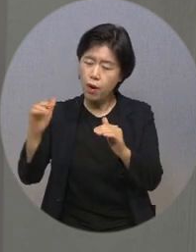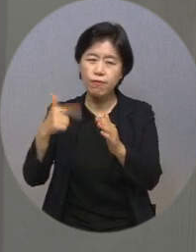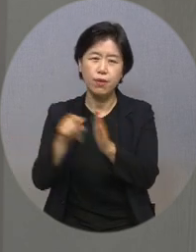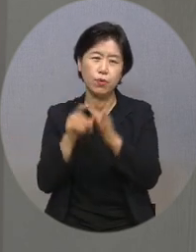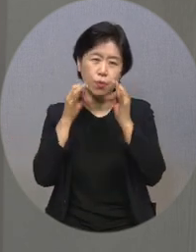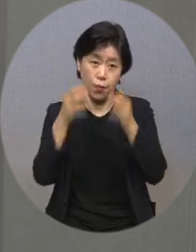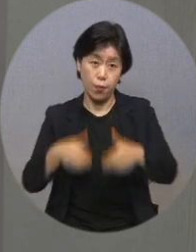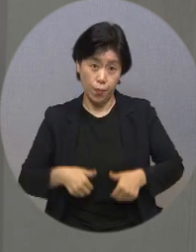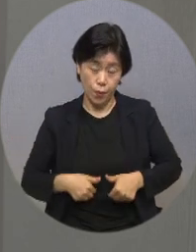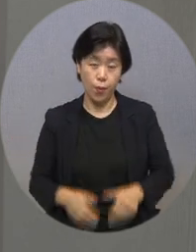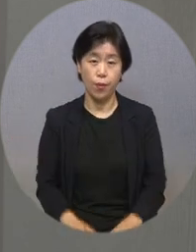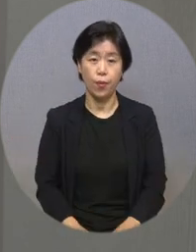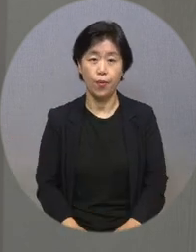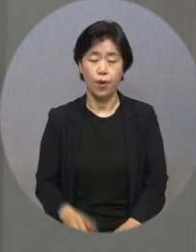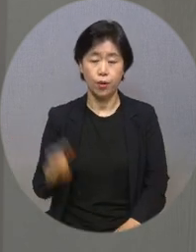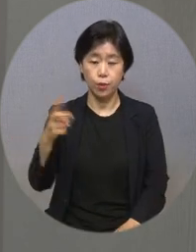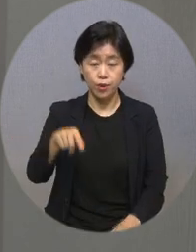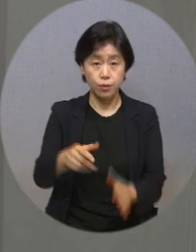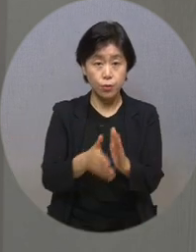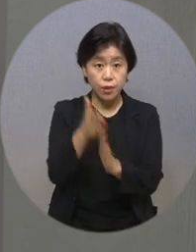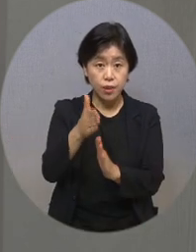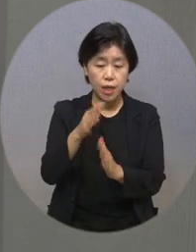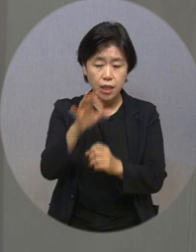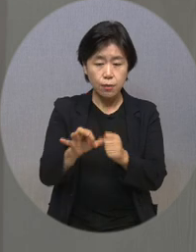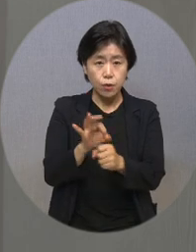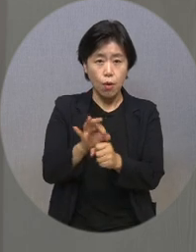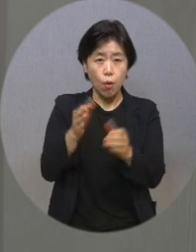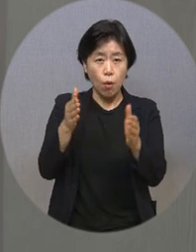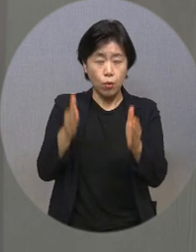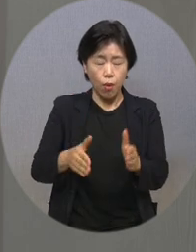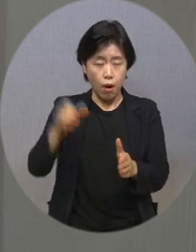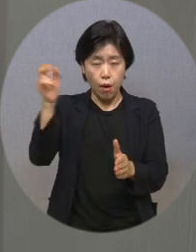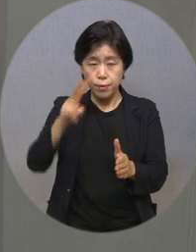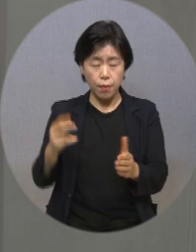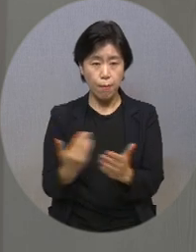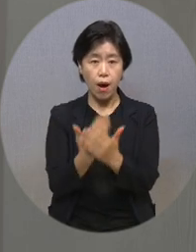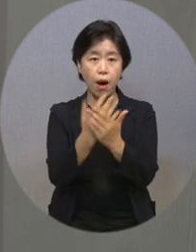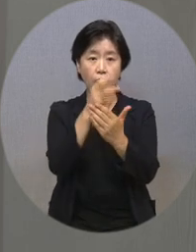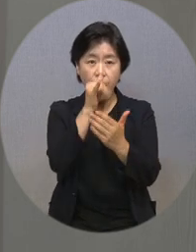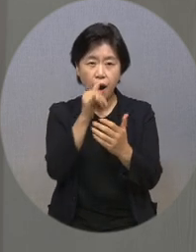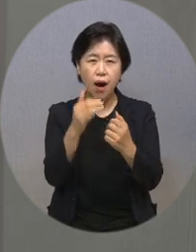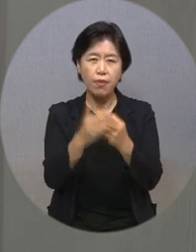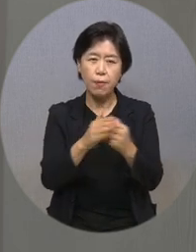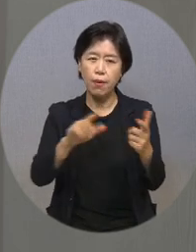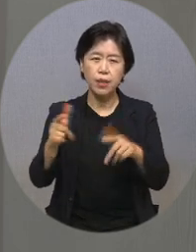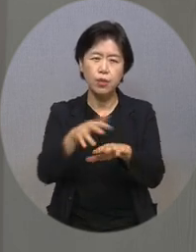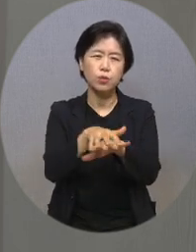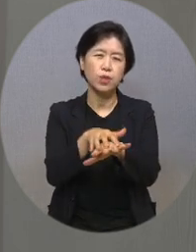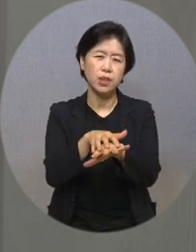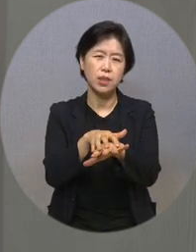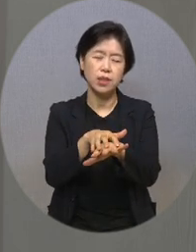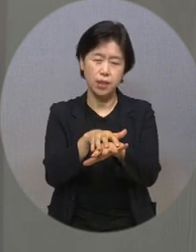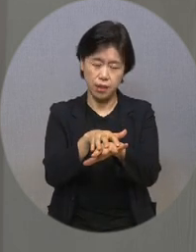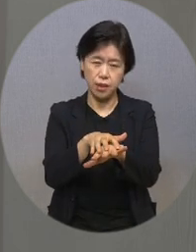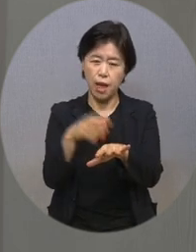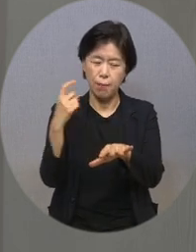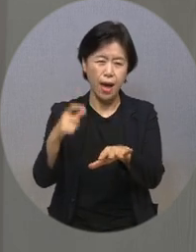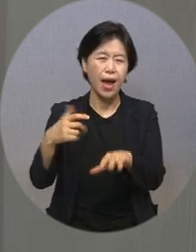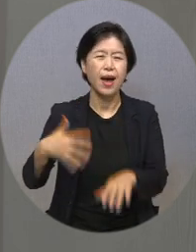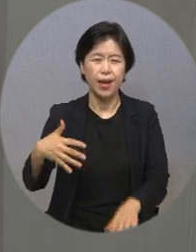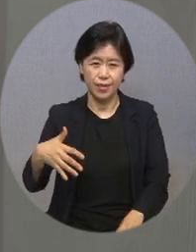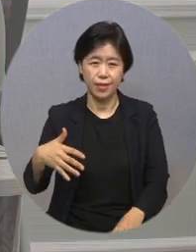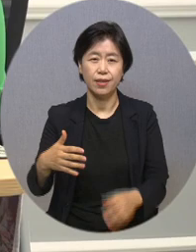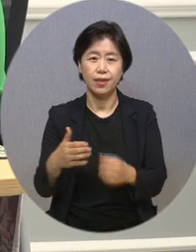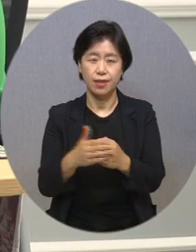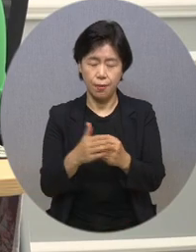사이에 급성장하다 보니까 그 사회복지적 인프라가 상당히 적은 부분이 있어요. 그래서 그런 사회복지 인프라를